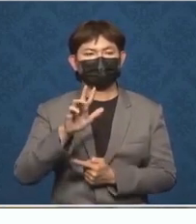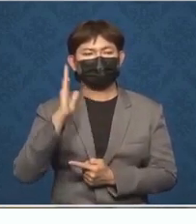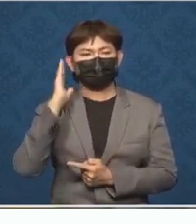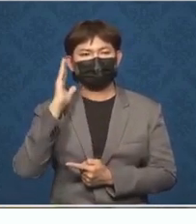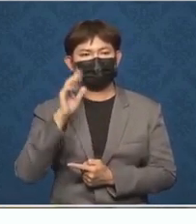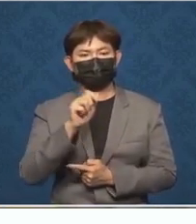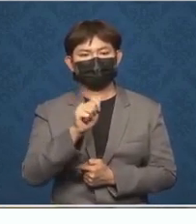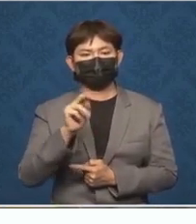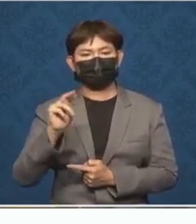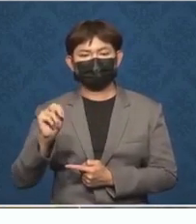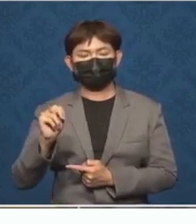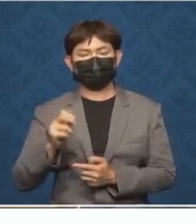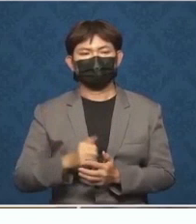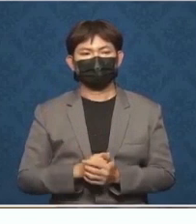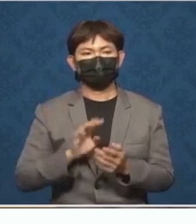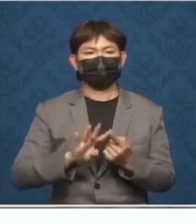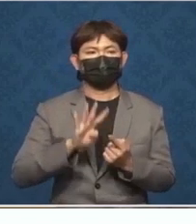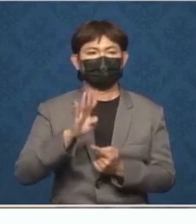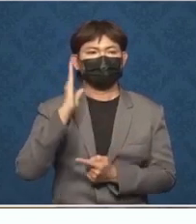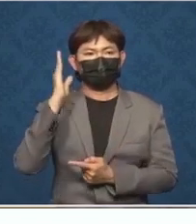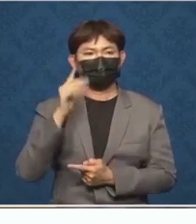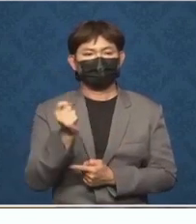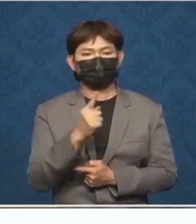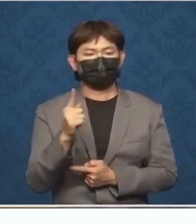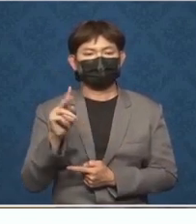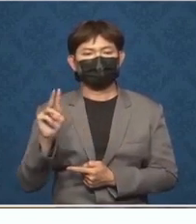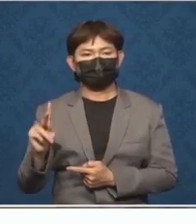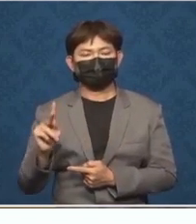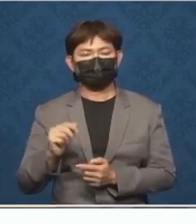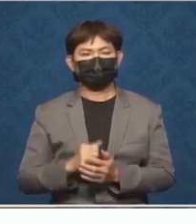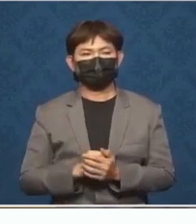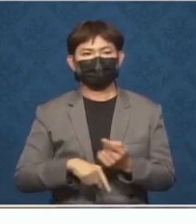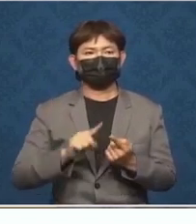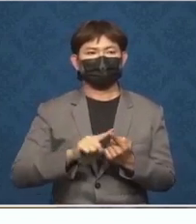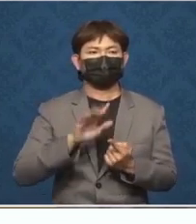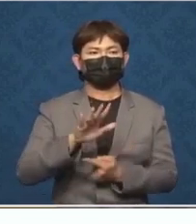อนันต์ศรีพันธ์ 4. นายธนกรชัยกุล 5. น